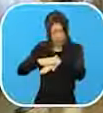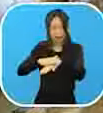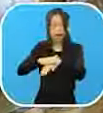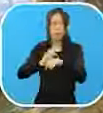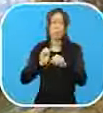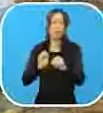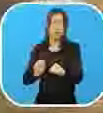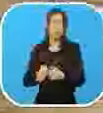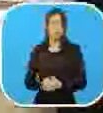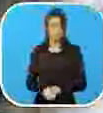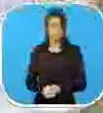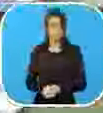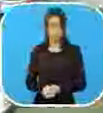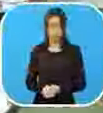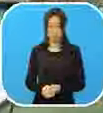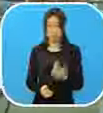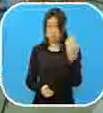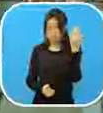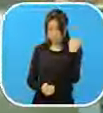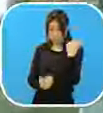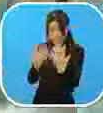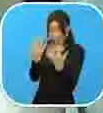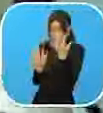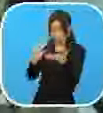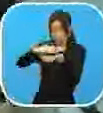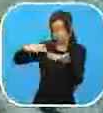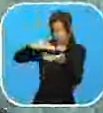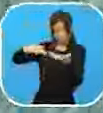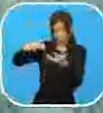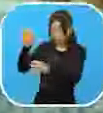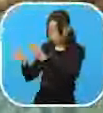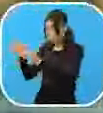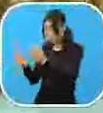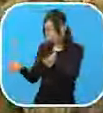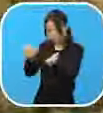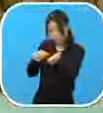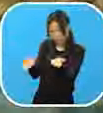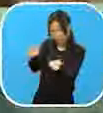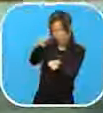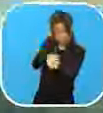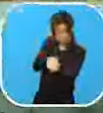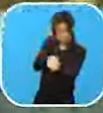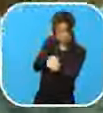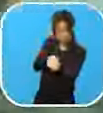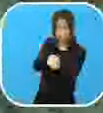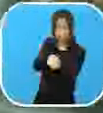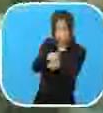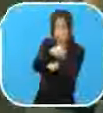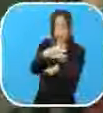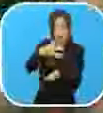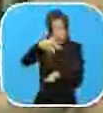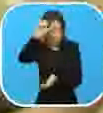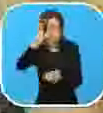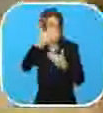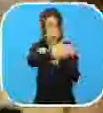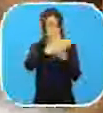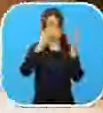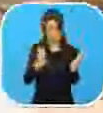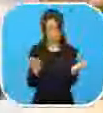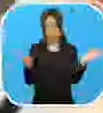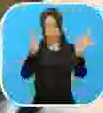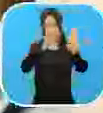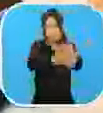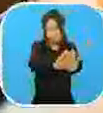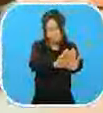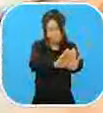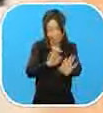って詰めております。先ほど藁に煮豆を入れたものを今発酵室に入れて納